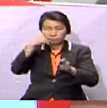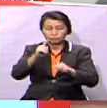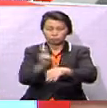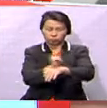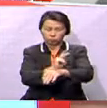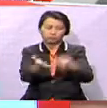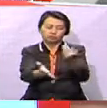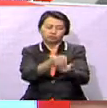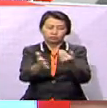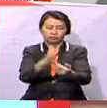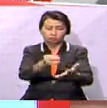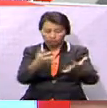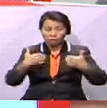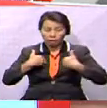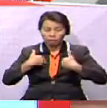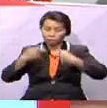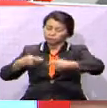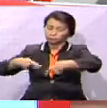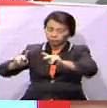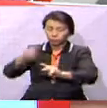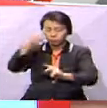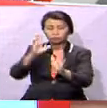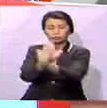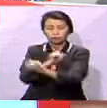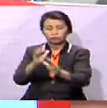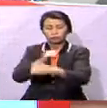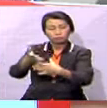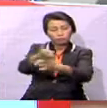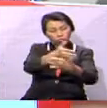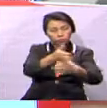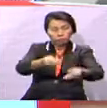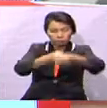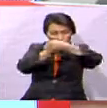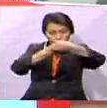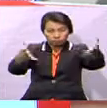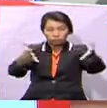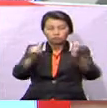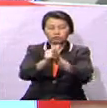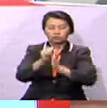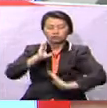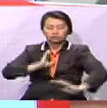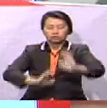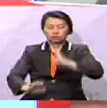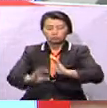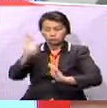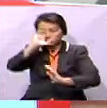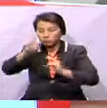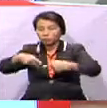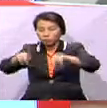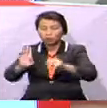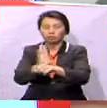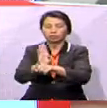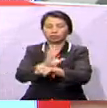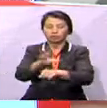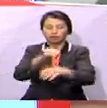korporat memudahkan dan mewujudkan platform bagi Sarawak untuk berkongsi maklumat, menyebarkan inspirasi, meneroka peluang perniagaan